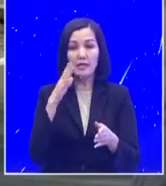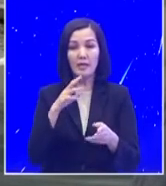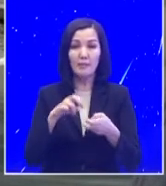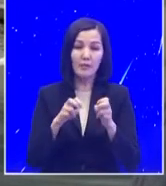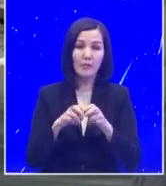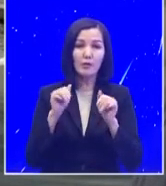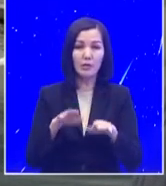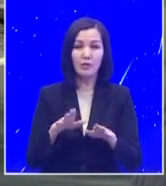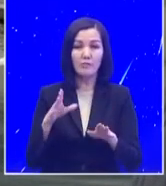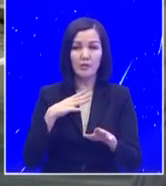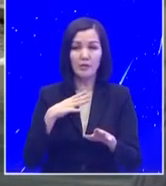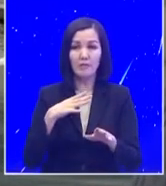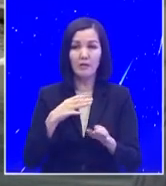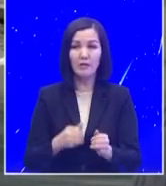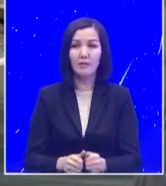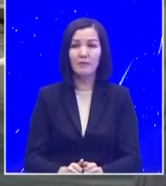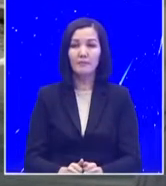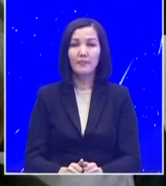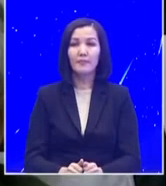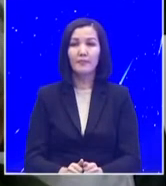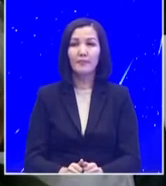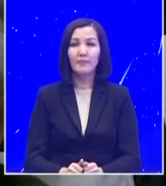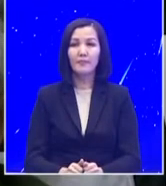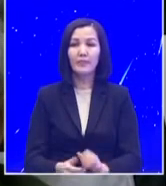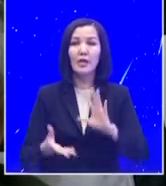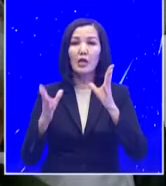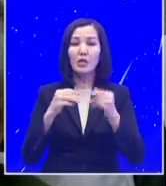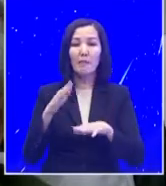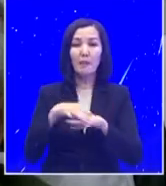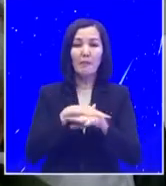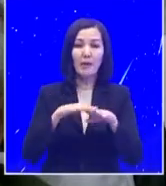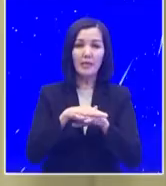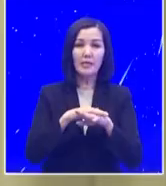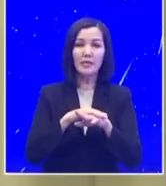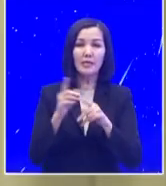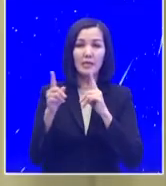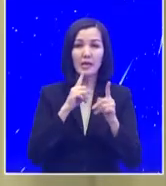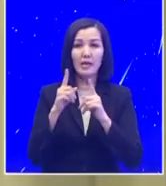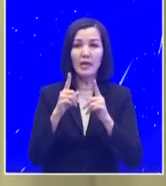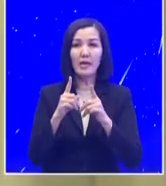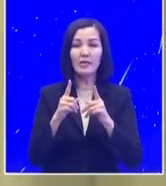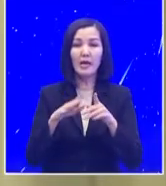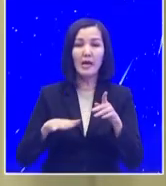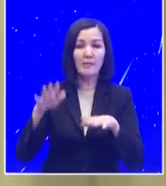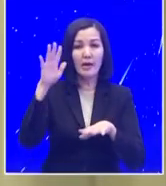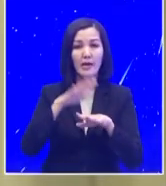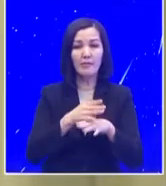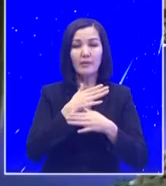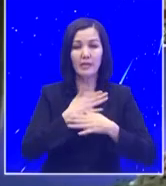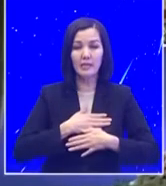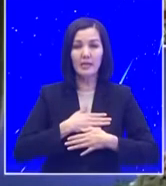көтерген соң шешімін тауып отыр. Жалпы панфиловтықтардың есептік кезеңіне халықта аймақ басшылығы да